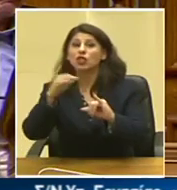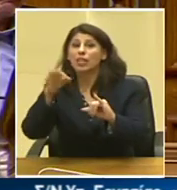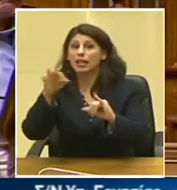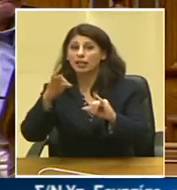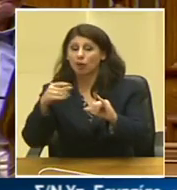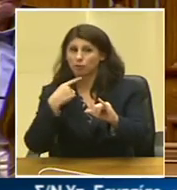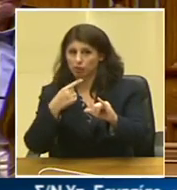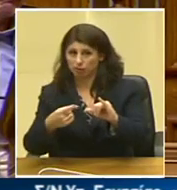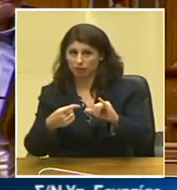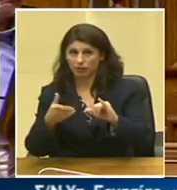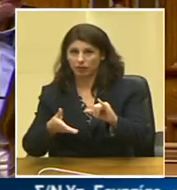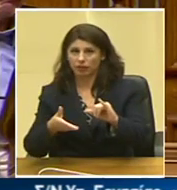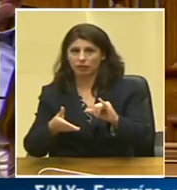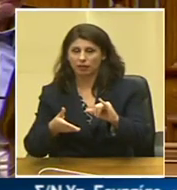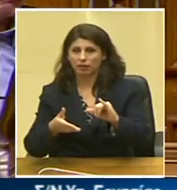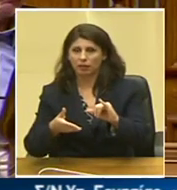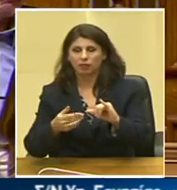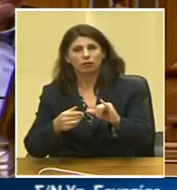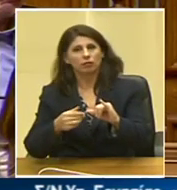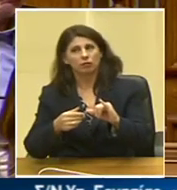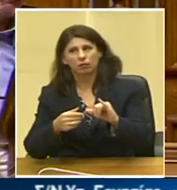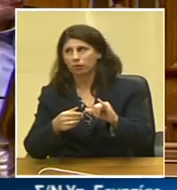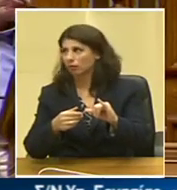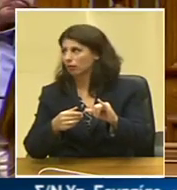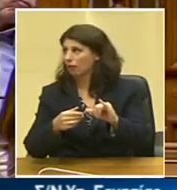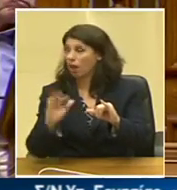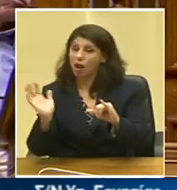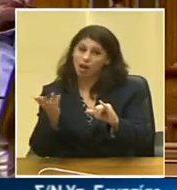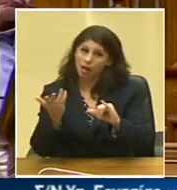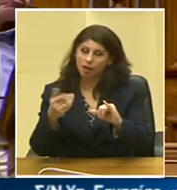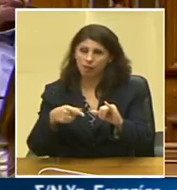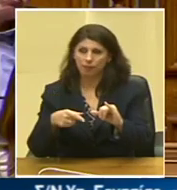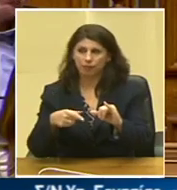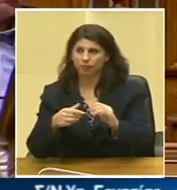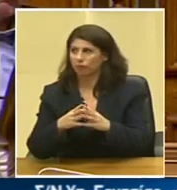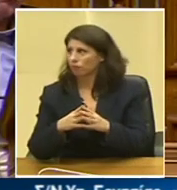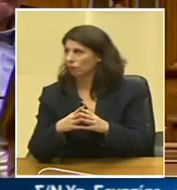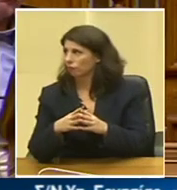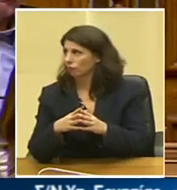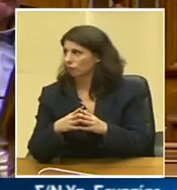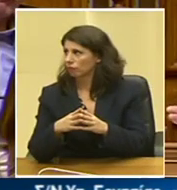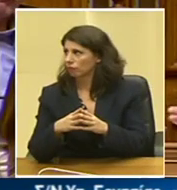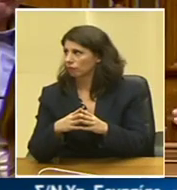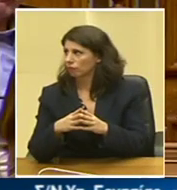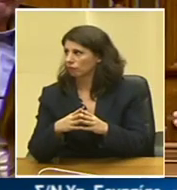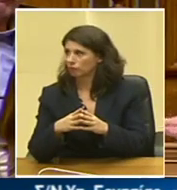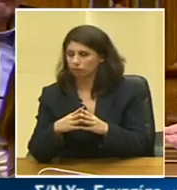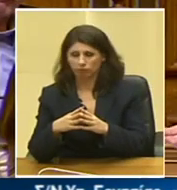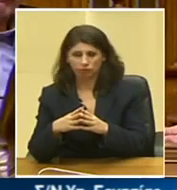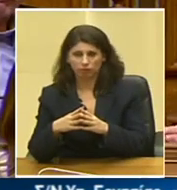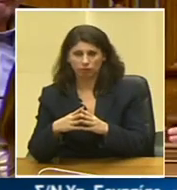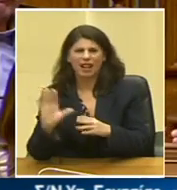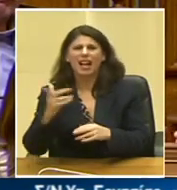το χαρακτηρίσατε εσείς, The Fact, δεν ξέρω ποιο είναι, αλλά από το... Εντάξει, ναι, ακούστε με προσοχή, παρακαλώ.